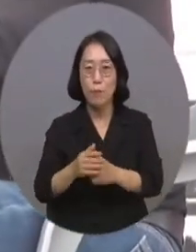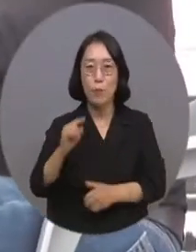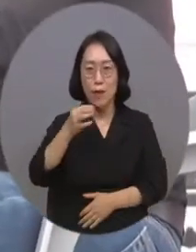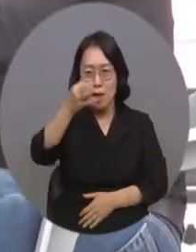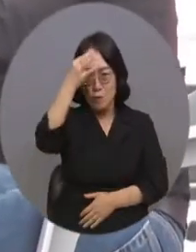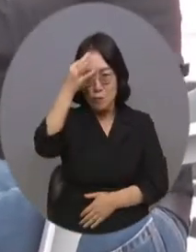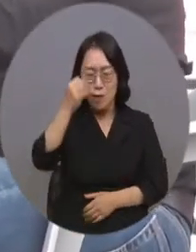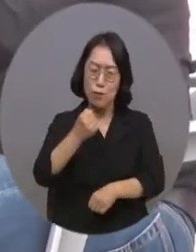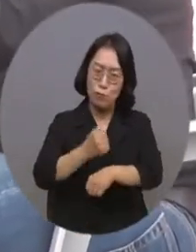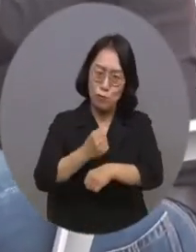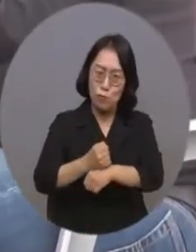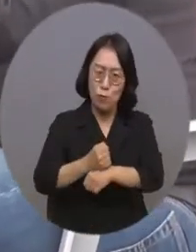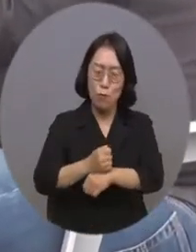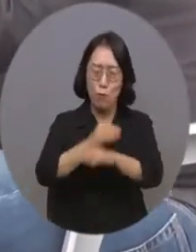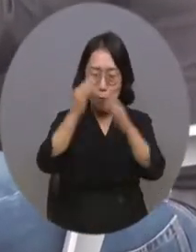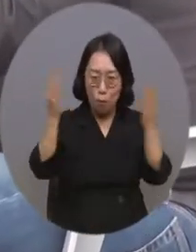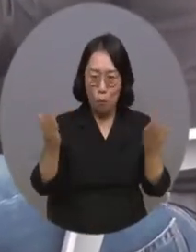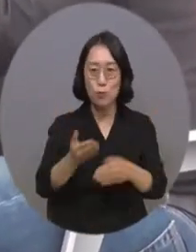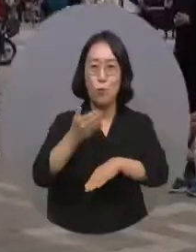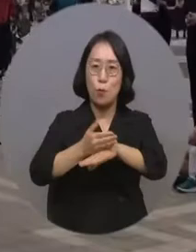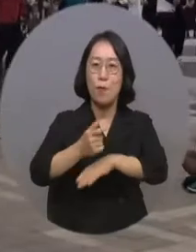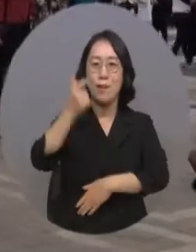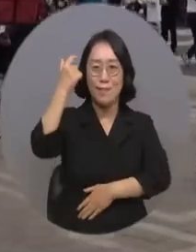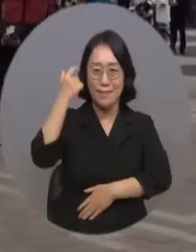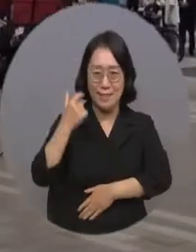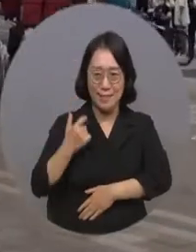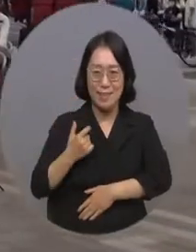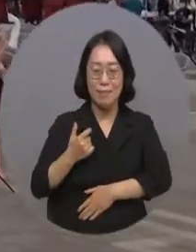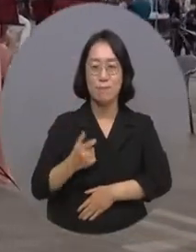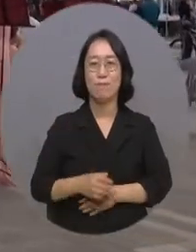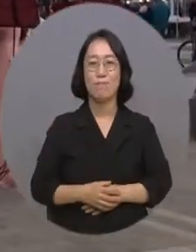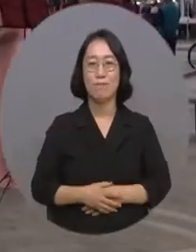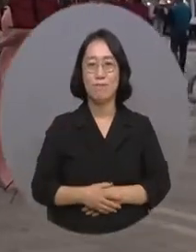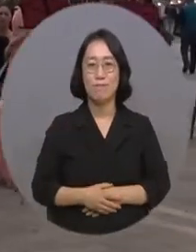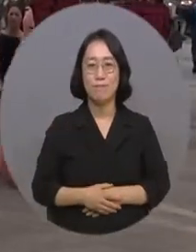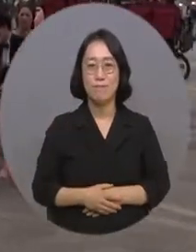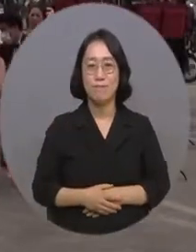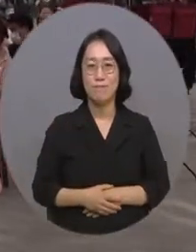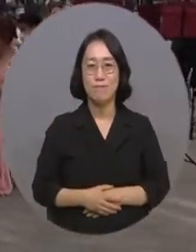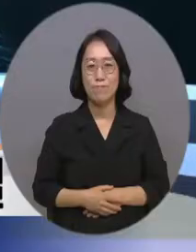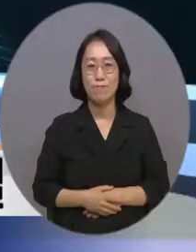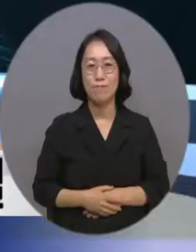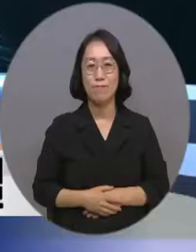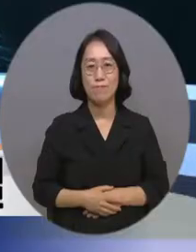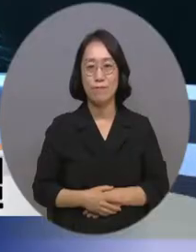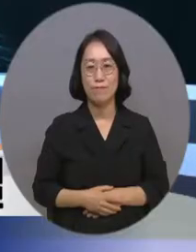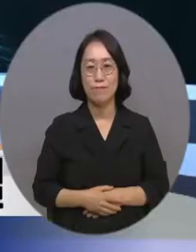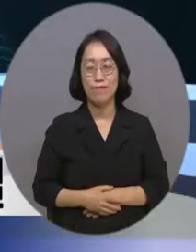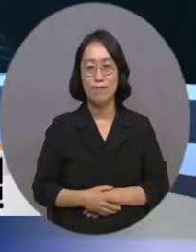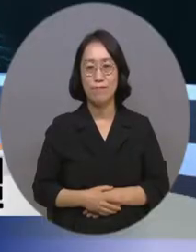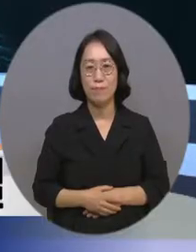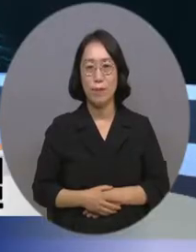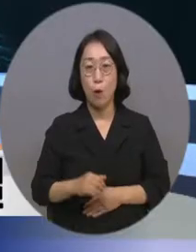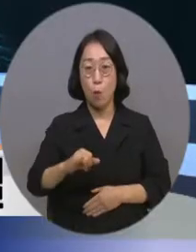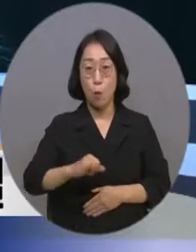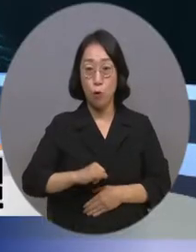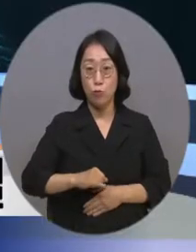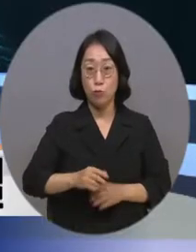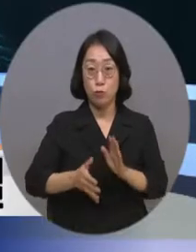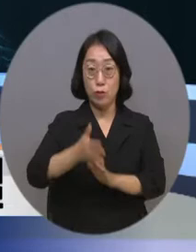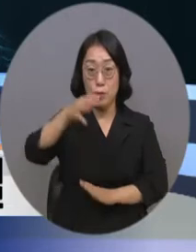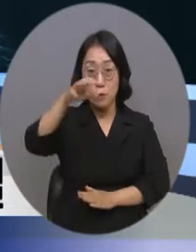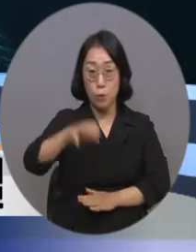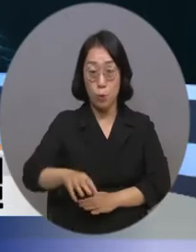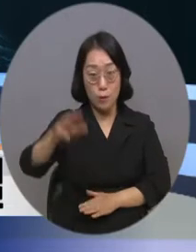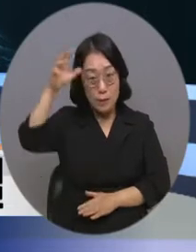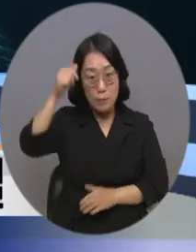예술가들의 손길이 고마운 시간이었습니다. 복지TV 경기방송 정선입니다. 강원도 원주시에서 치매